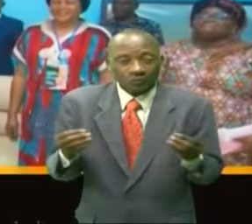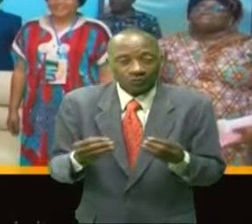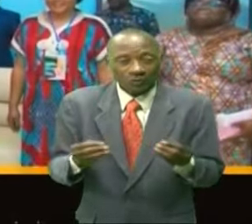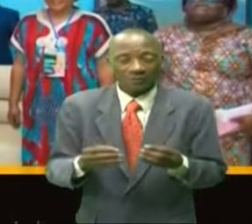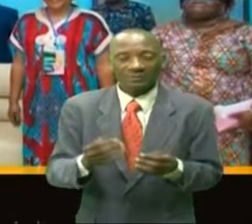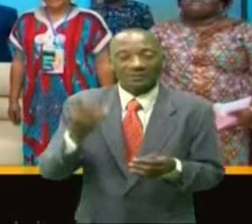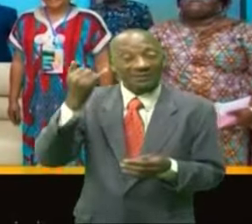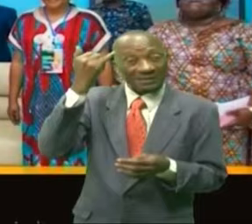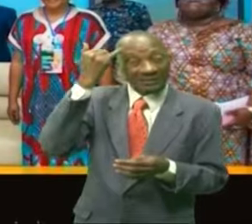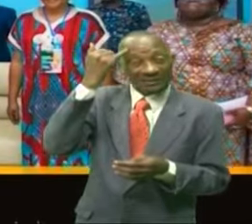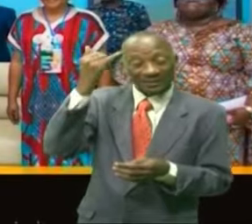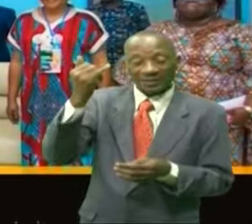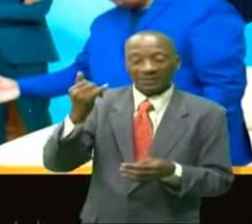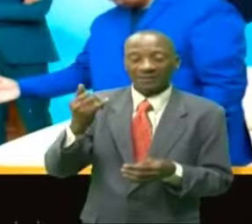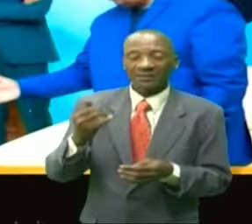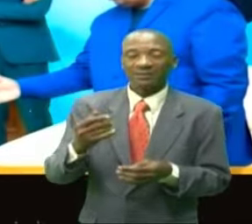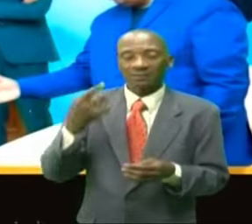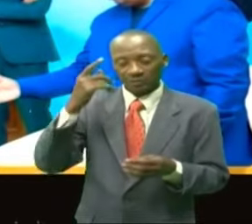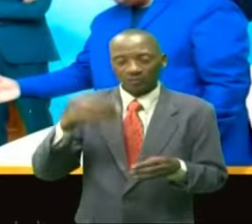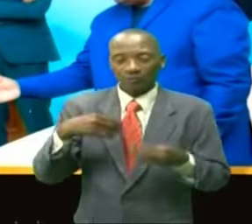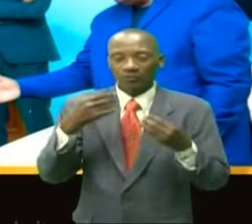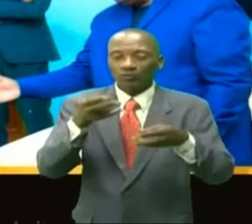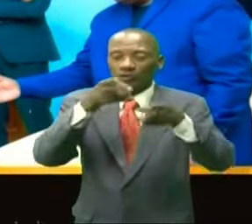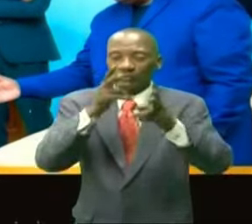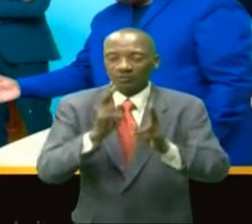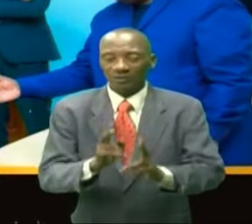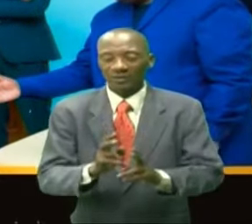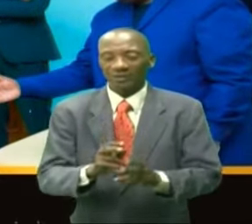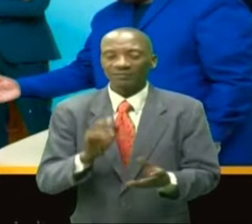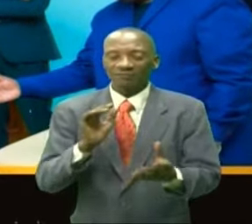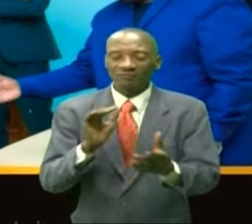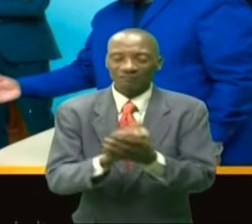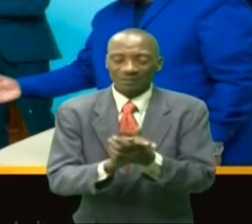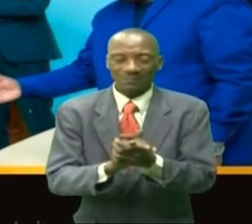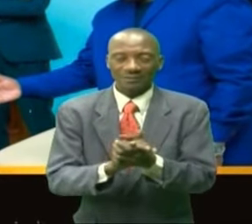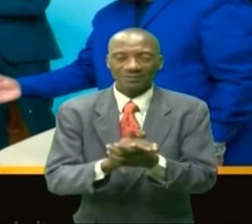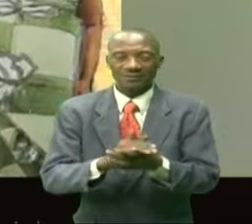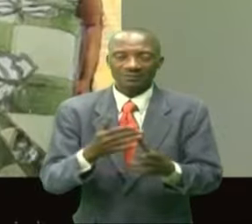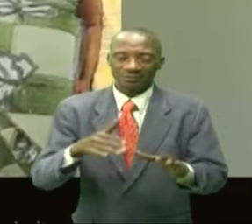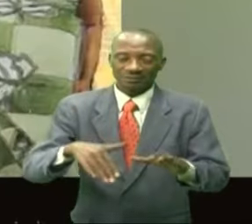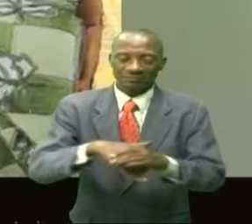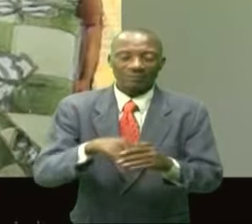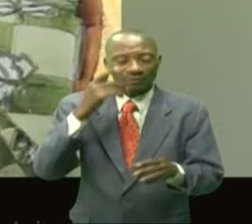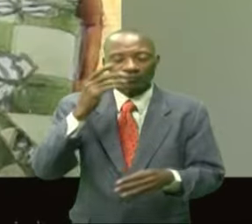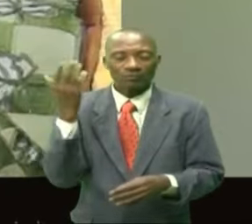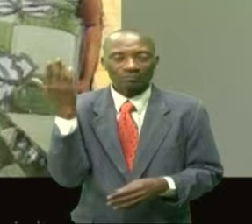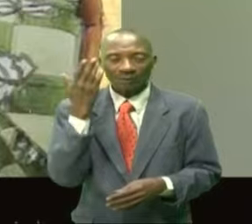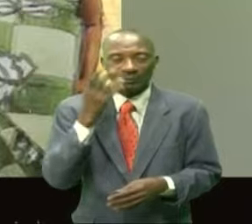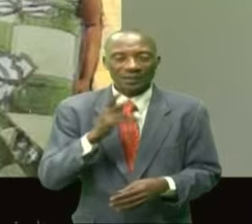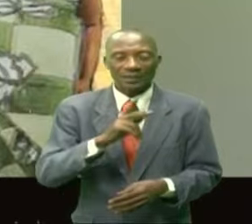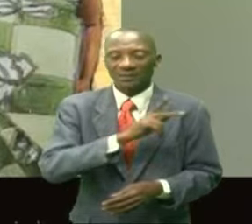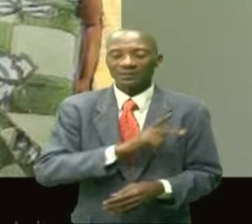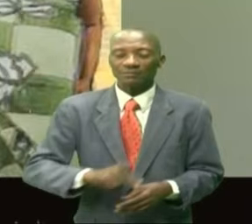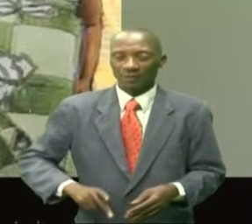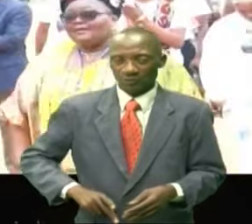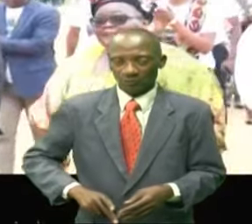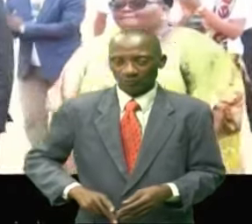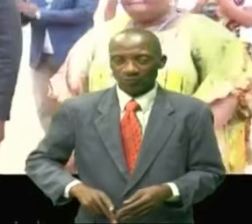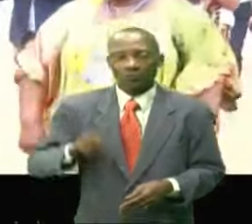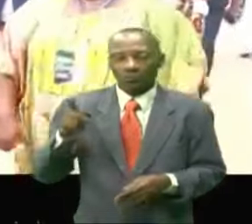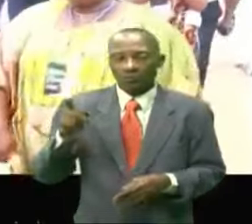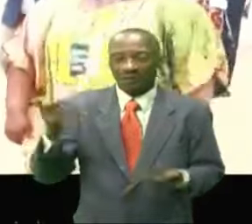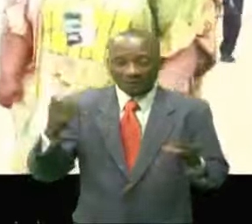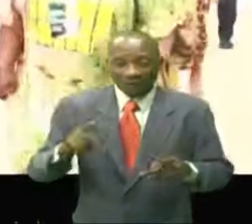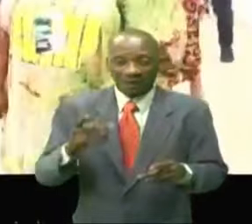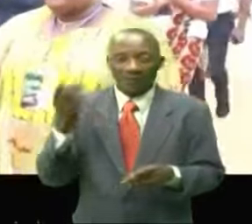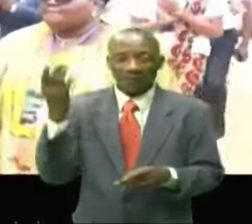une cérémonie grandiose de remise du trophée à Maman Mwilu, épouse du chef spirituel de l'église kimbanguiste. À travers